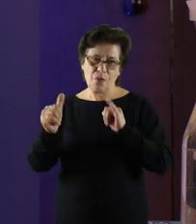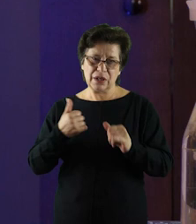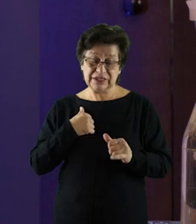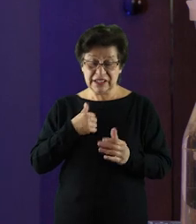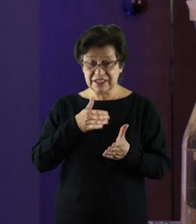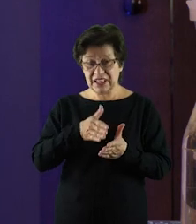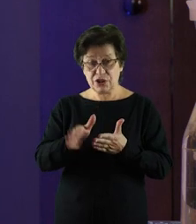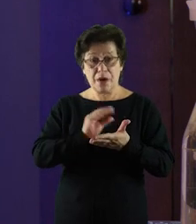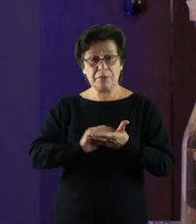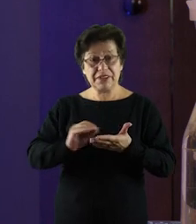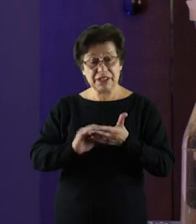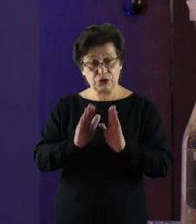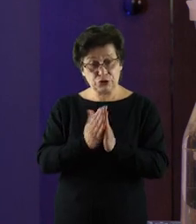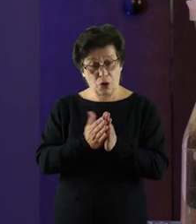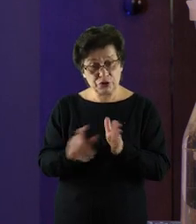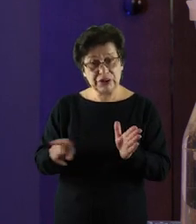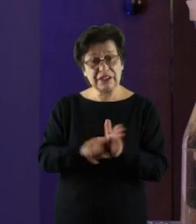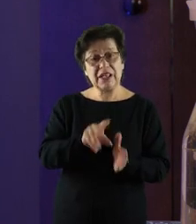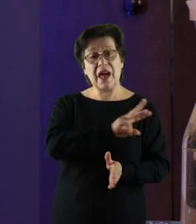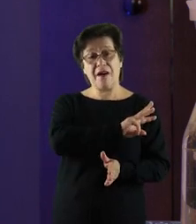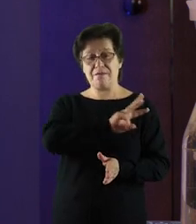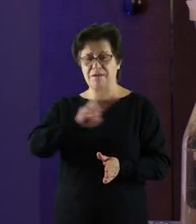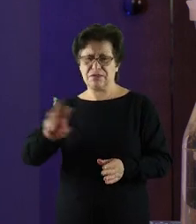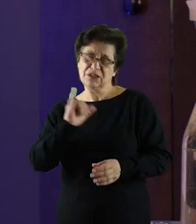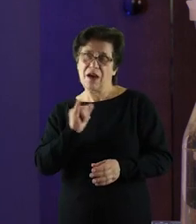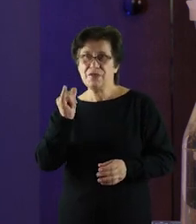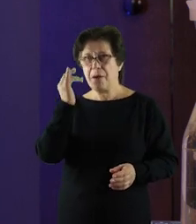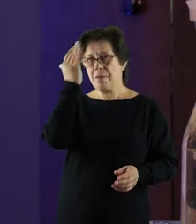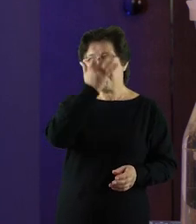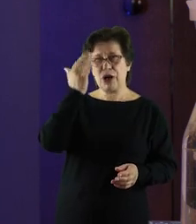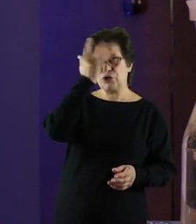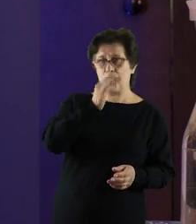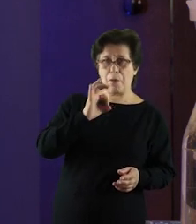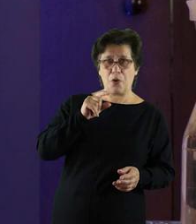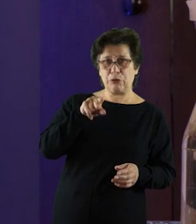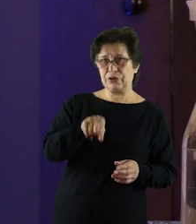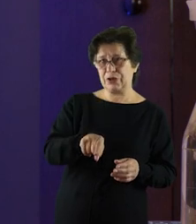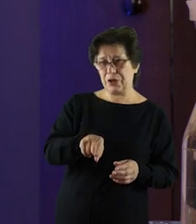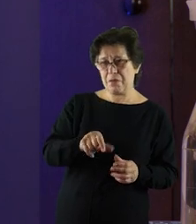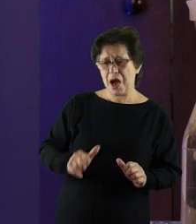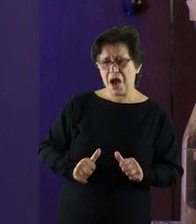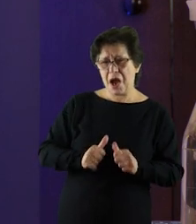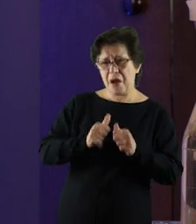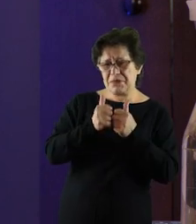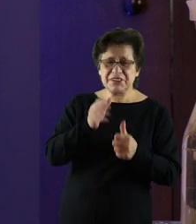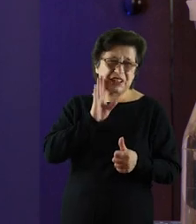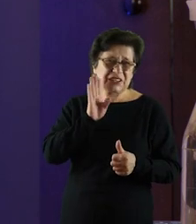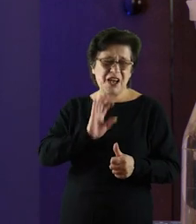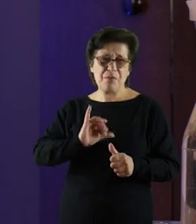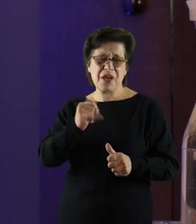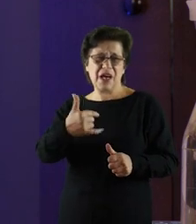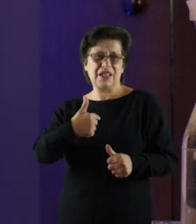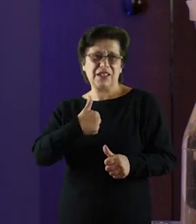książki dla was, ponieważ marzyłam o tym, żebyście tak samo jak ja mogli w tych